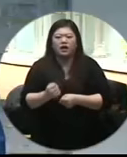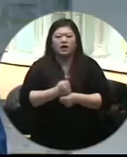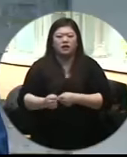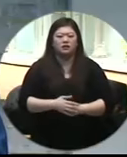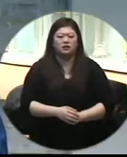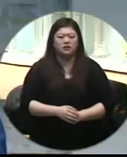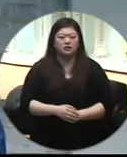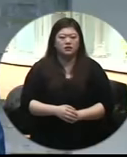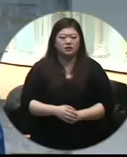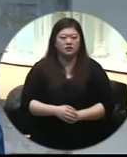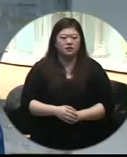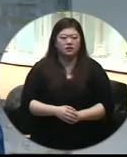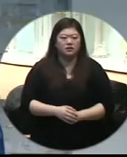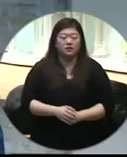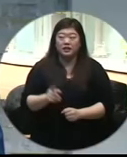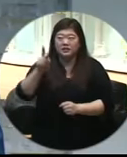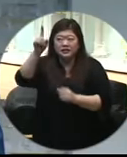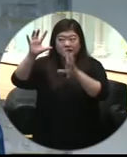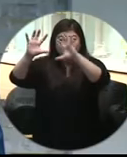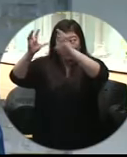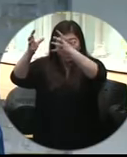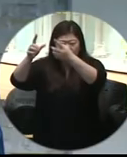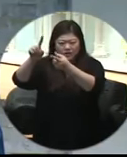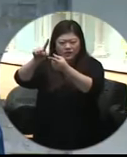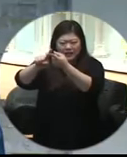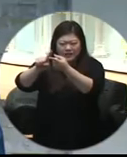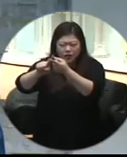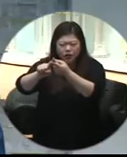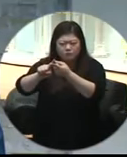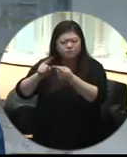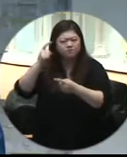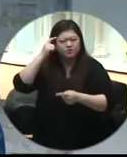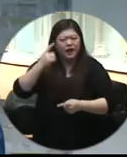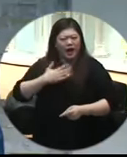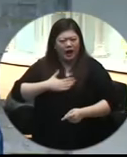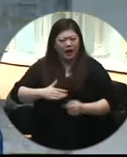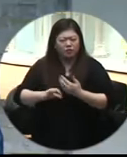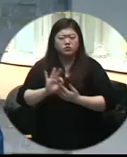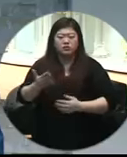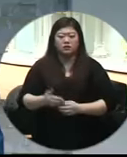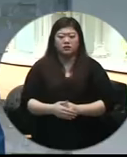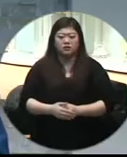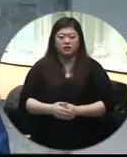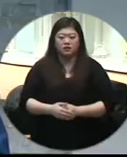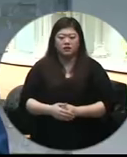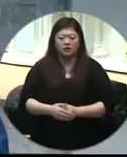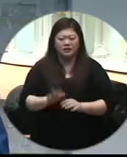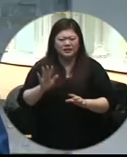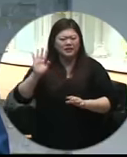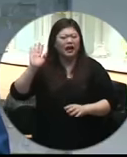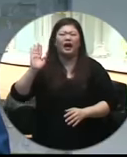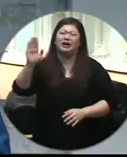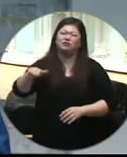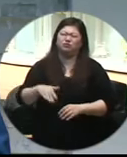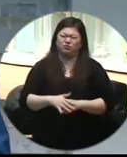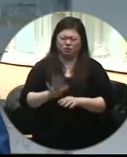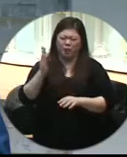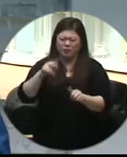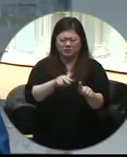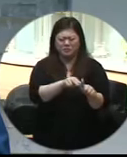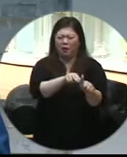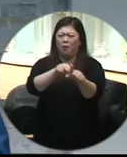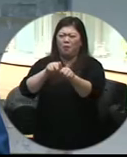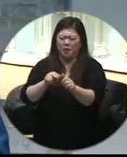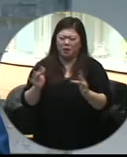대해서 생각이 중지됐어. 어느 순간 아이고 뭐 21세기에 이 4차원 시대에